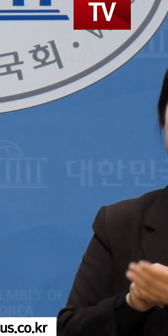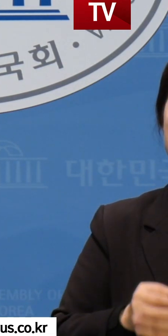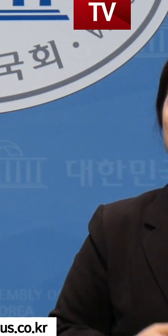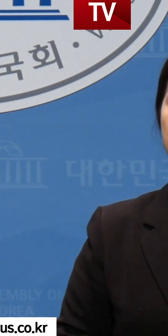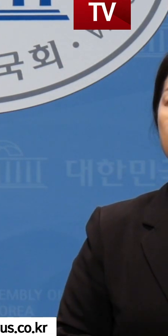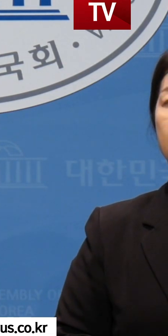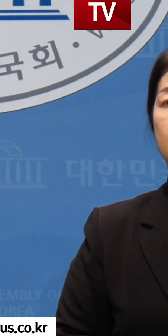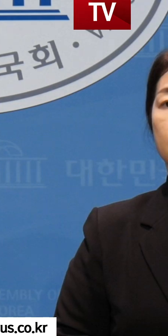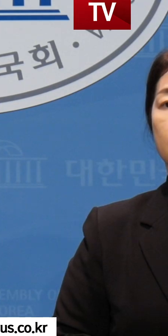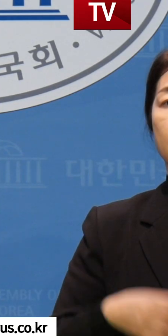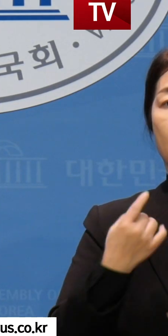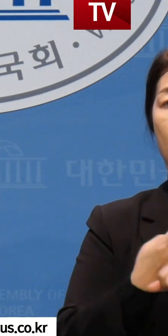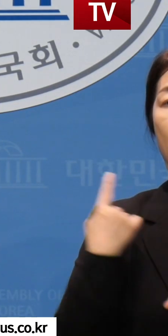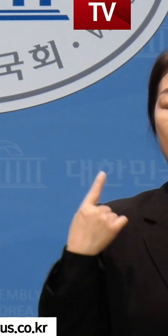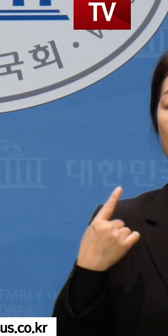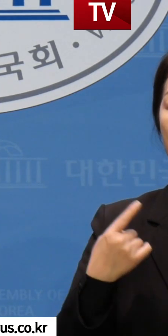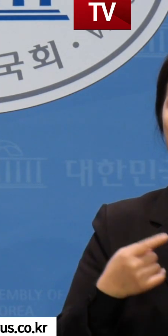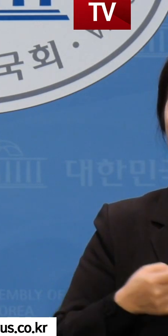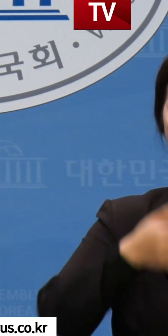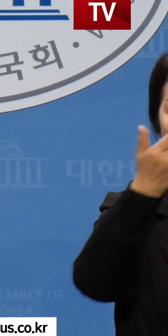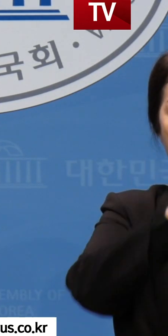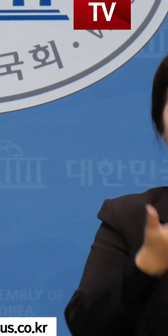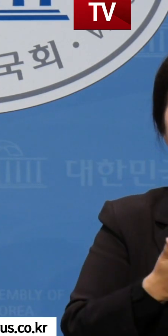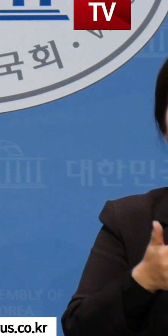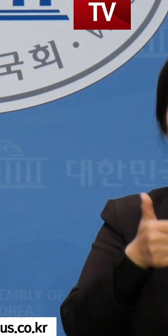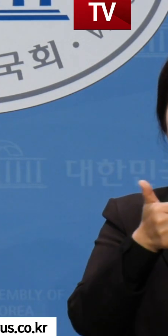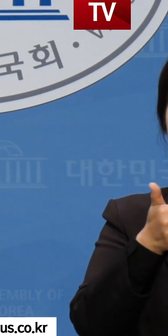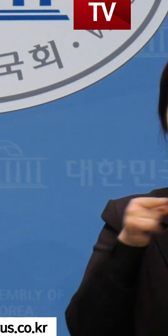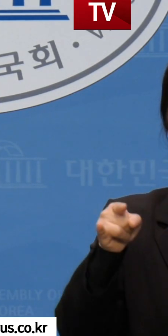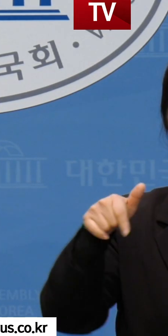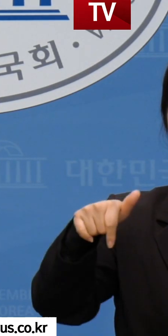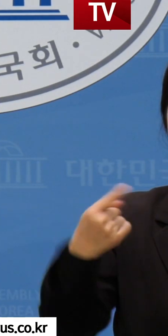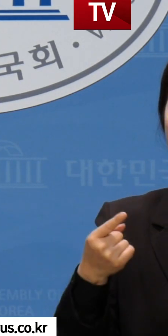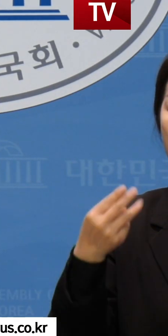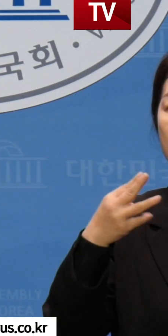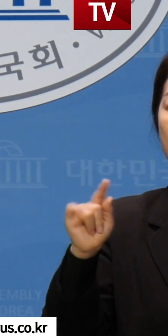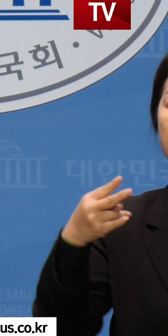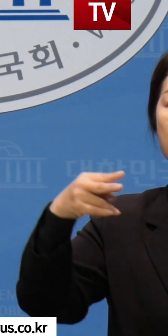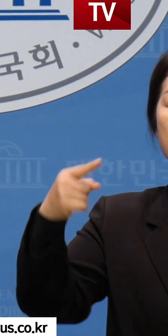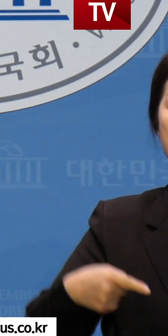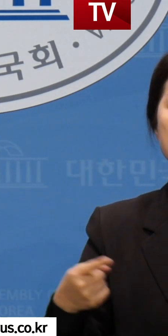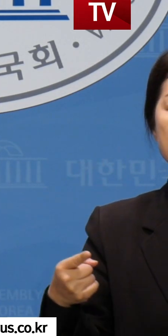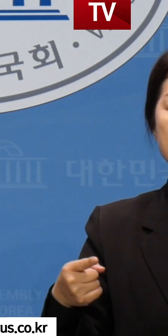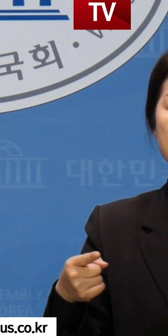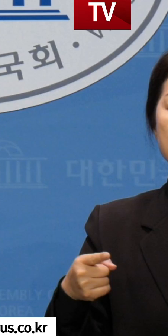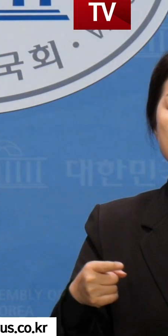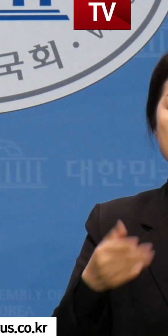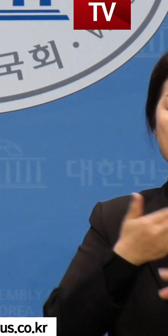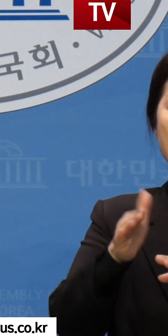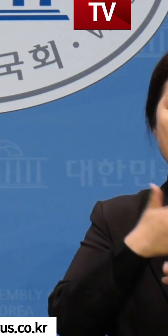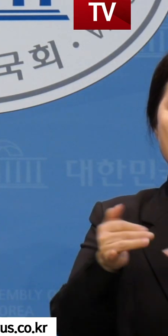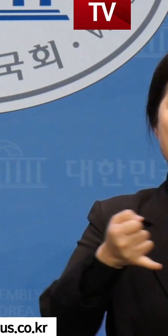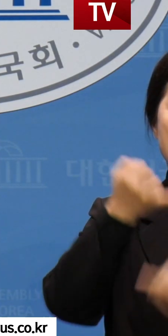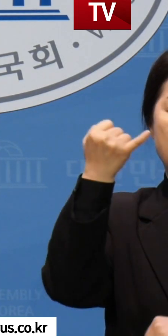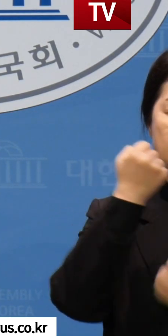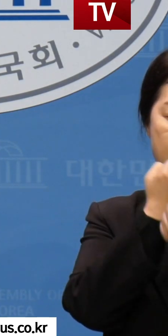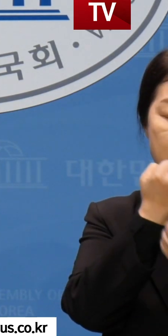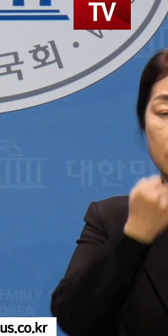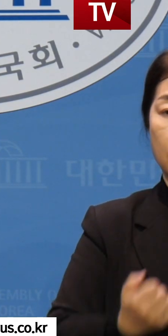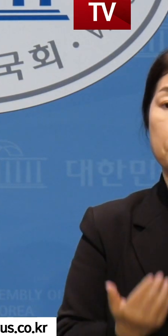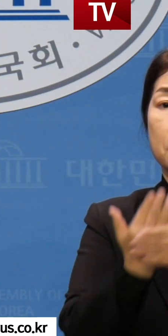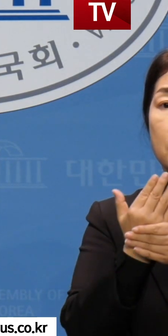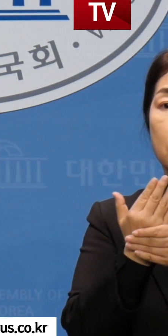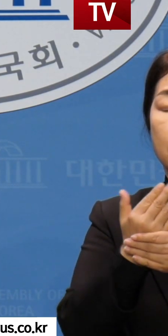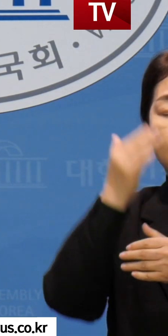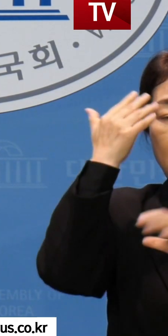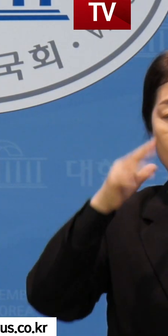지난해 강원도 레고랜드 ABCP 자산 담보부 기업어음 채무 불이행 사태에서 촉발된